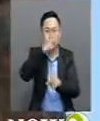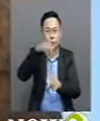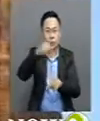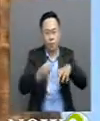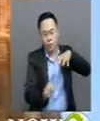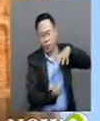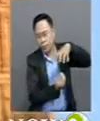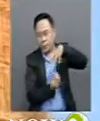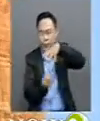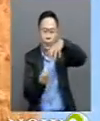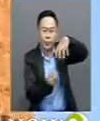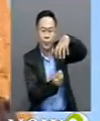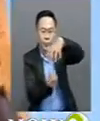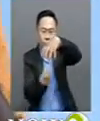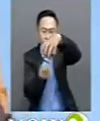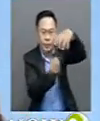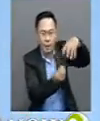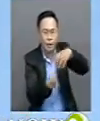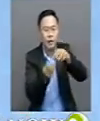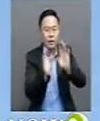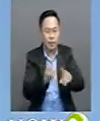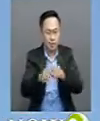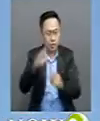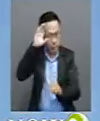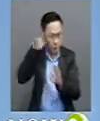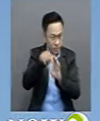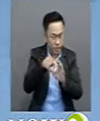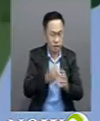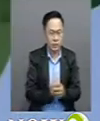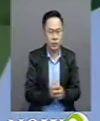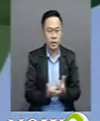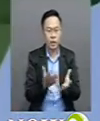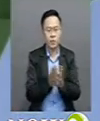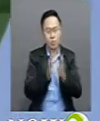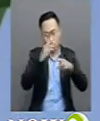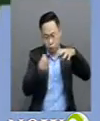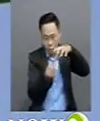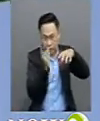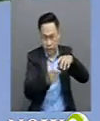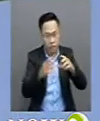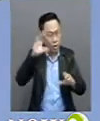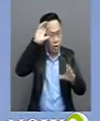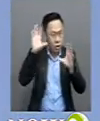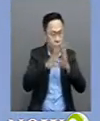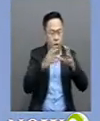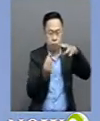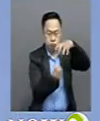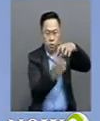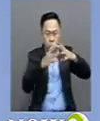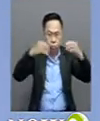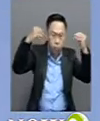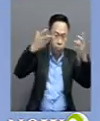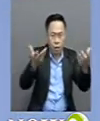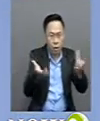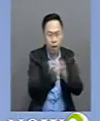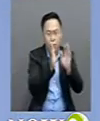ำมาแสดงในเทศกาลนี้กันนะคะนี่ค่ะเป็นภาพของบอลลูนนะคะที่มีคนนั่งจริงๆด้วยก็ลอยขึ้นไปเหนือน่าน